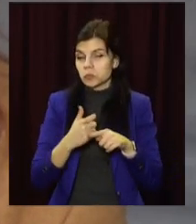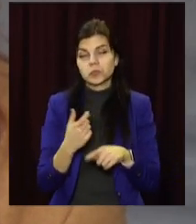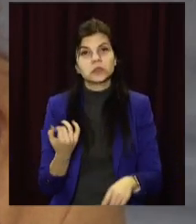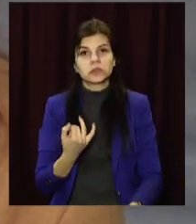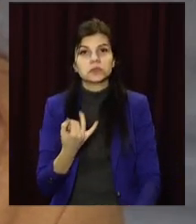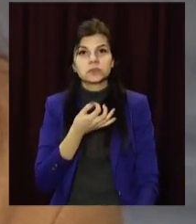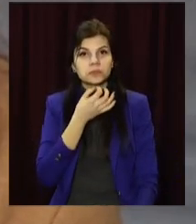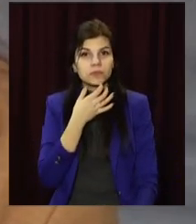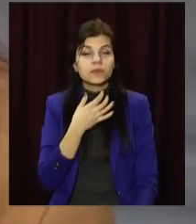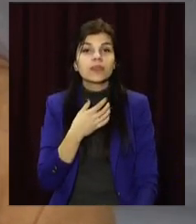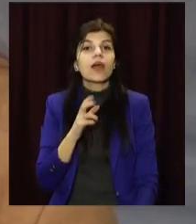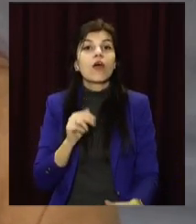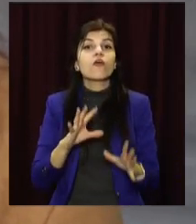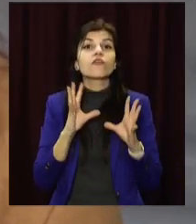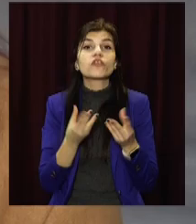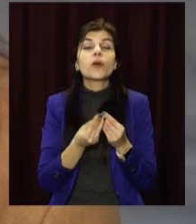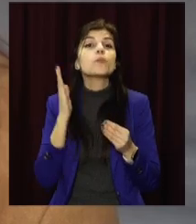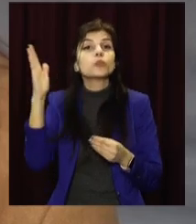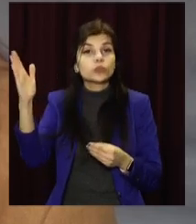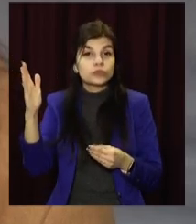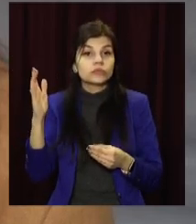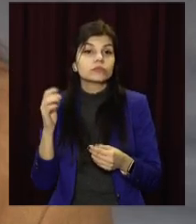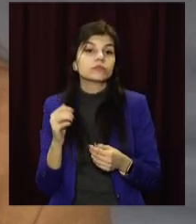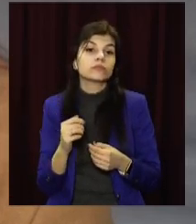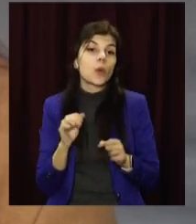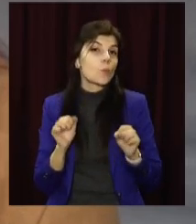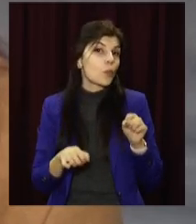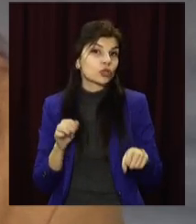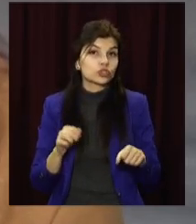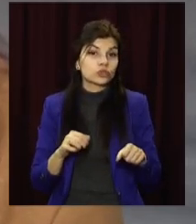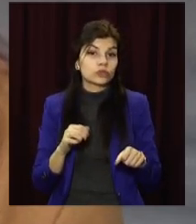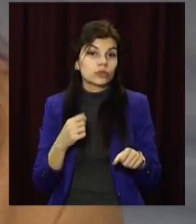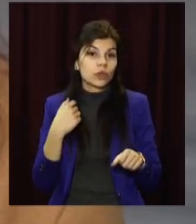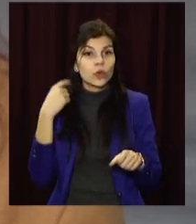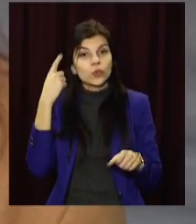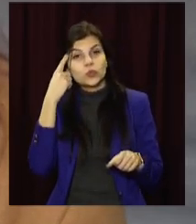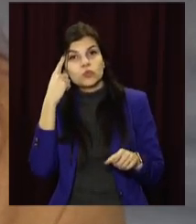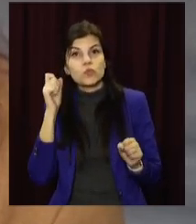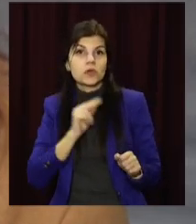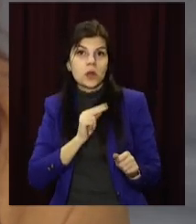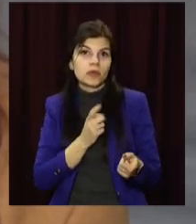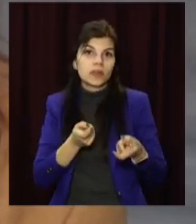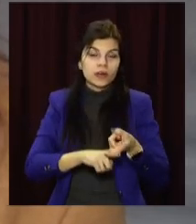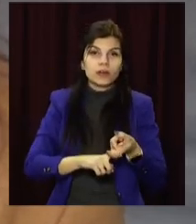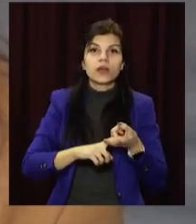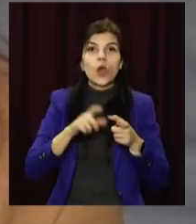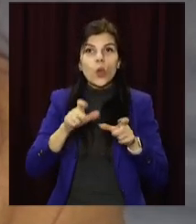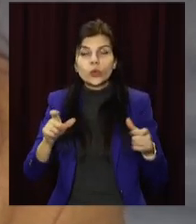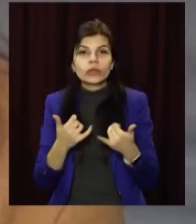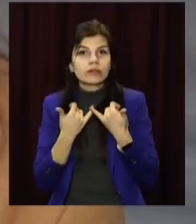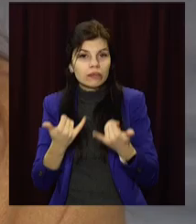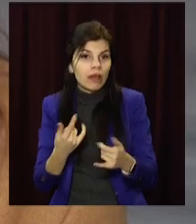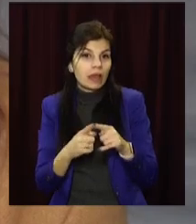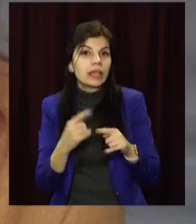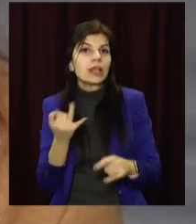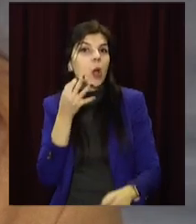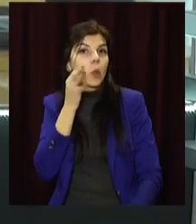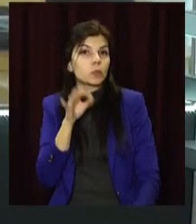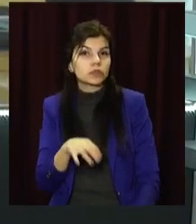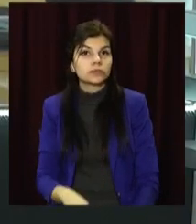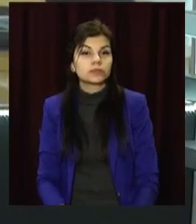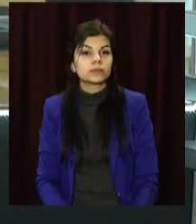цікаво, так як взагалі в майбутньому, можливо, я думала щось пов'язати з роботою з громадськістю, і це було як цікавий досвід.